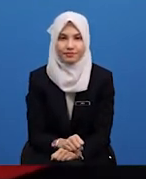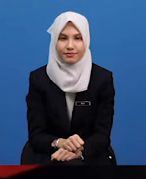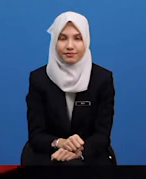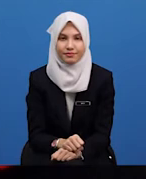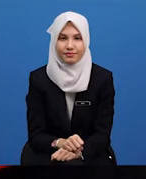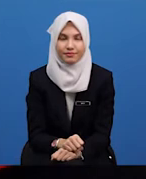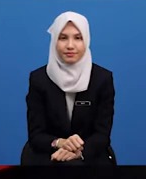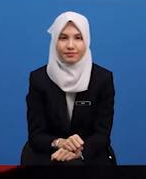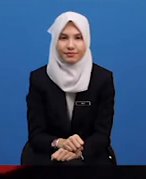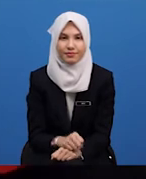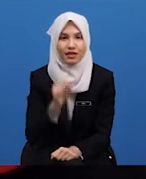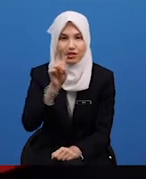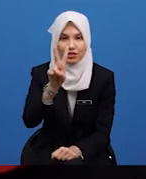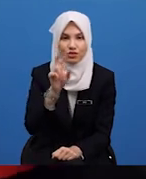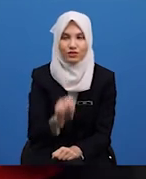kedua,